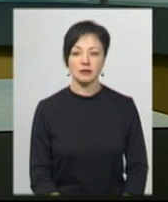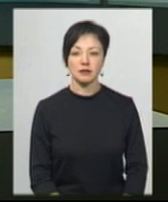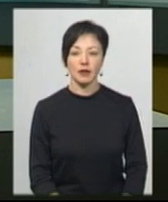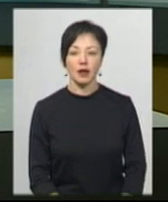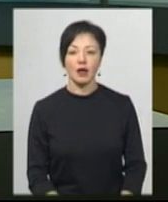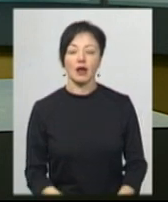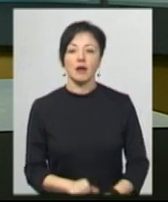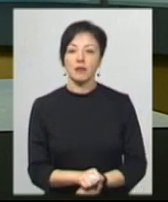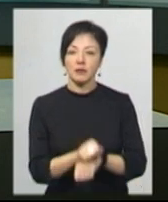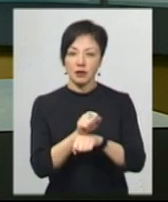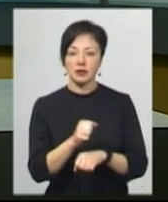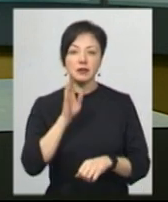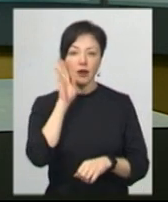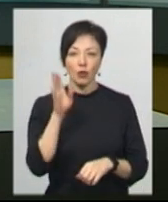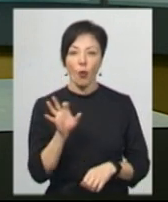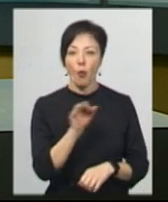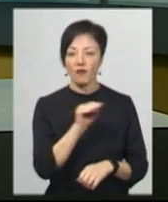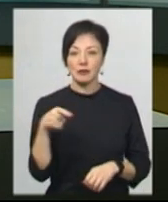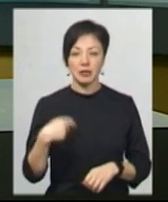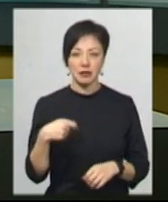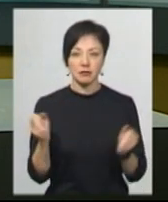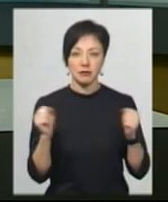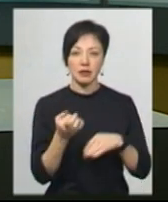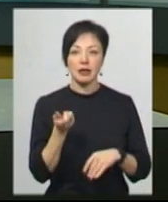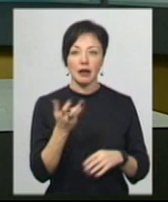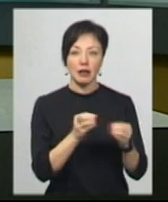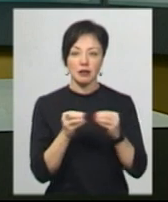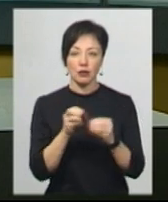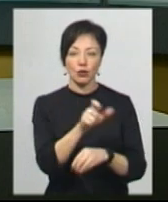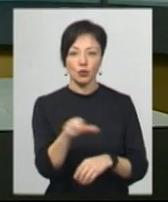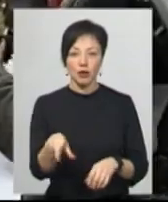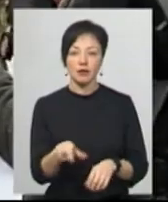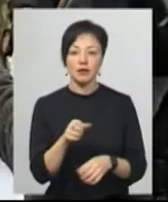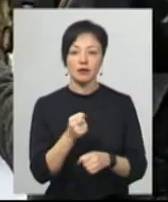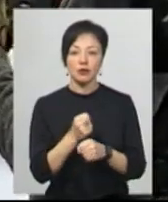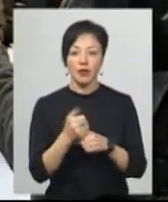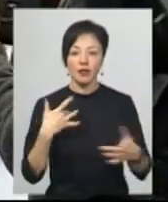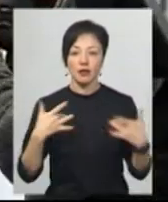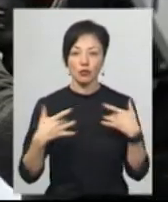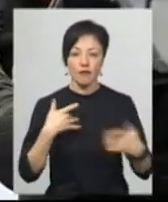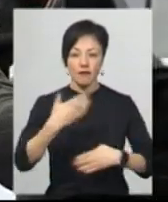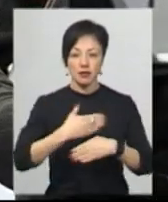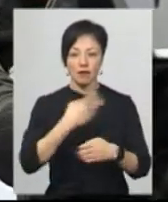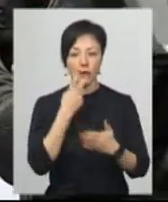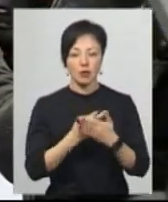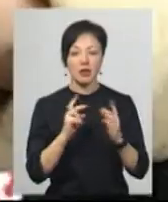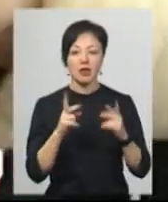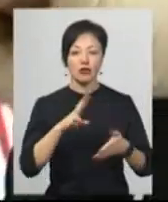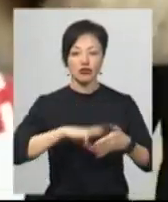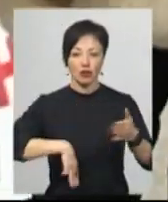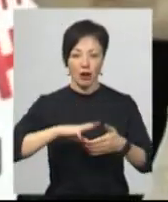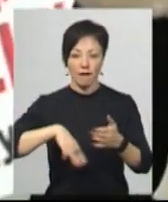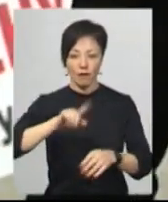Підприємці пікетували зранку Офіс президента. Зібрались кілька десятків людей. Влаштували театралізовану виставу і показали, як їх